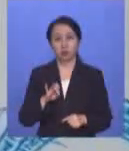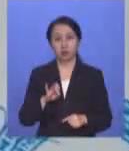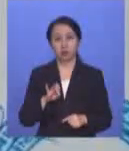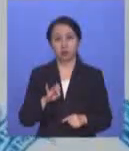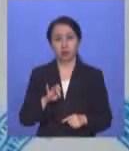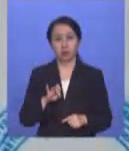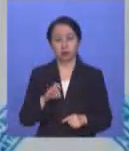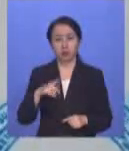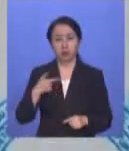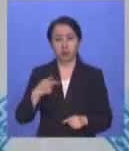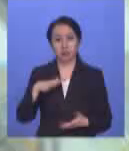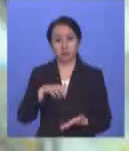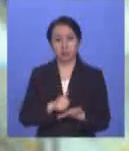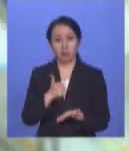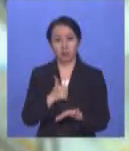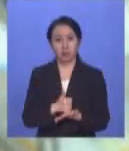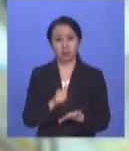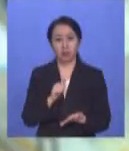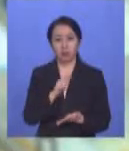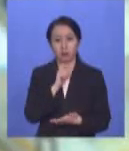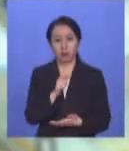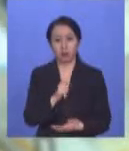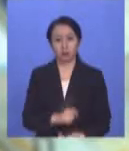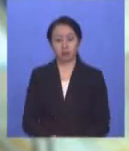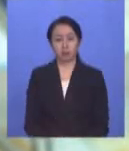где завоевала гран-при.